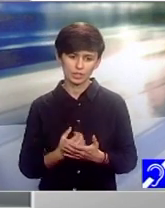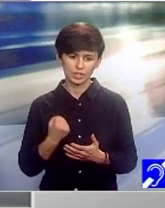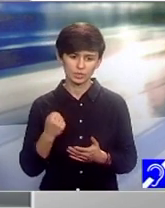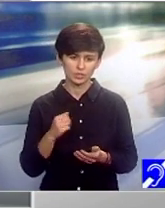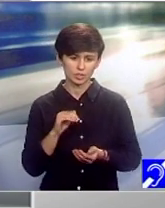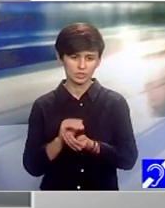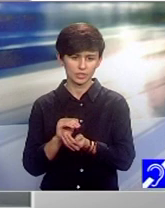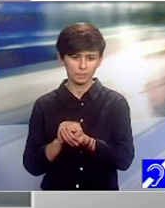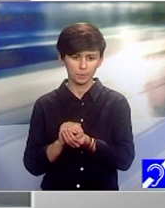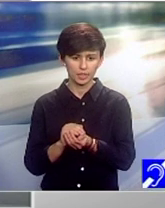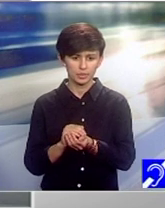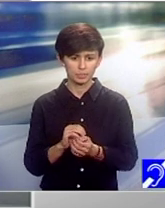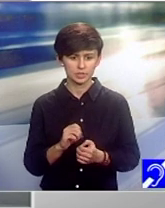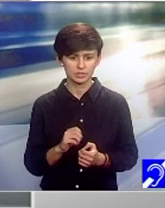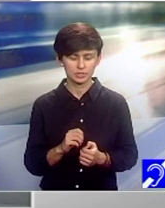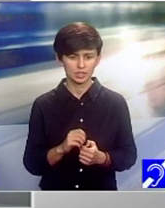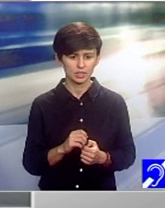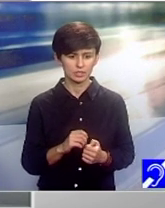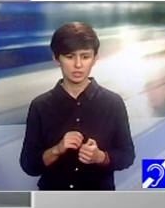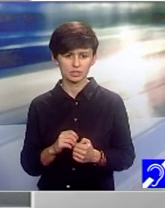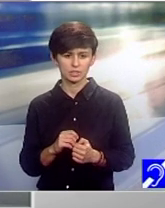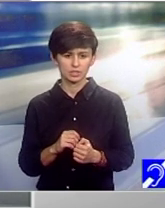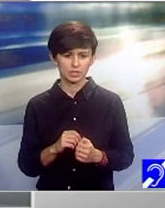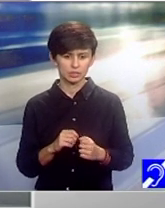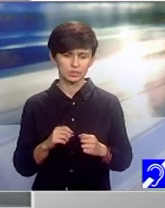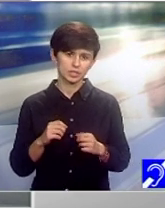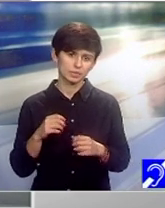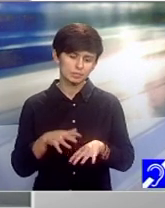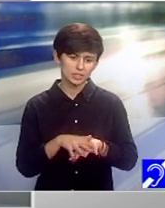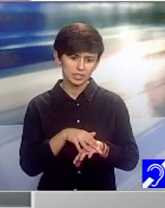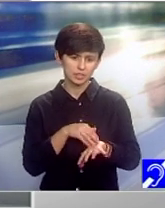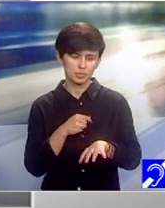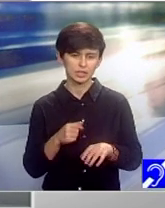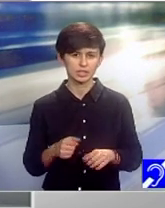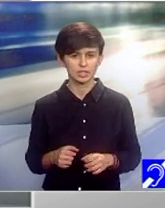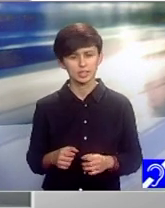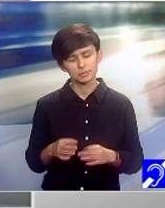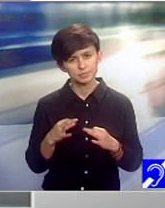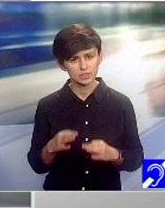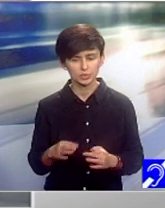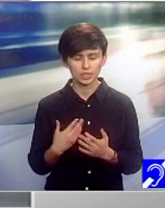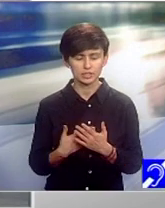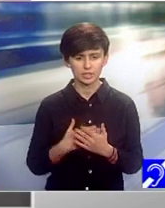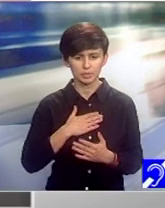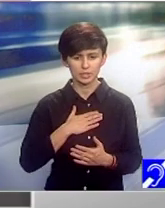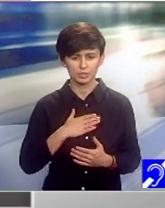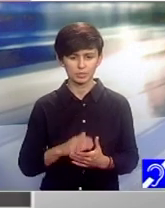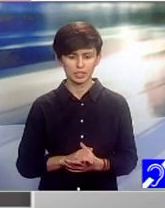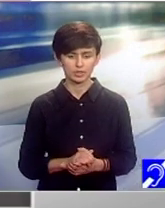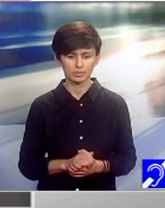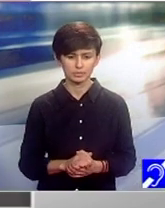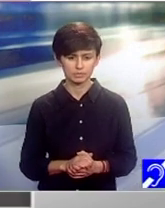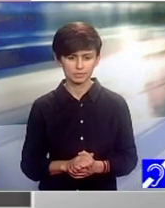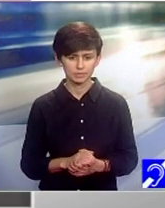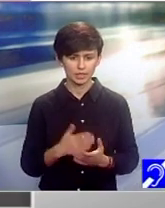păstrez, ca zic așa, un anumit sentiment de siguranță pentru mine însă. Plan pe termen scurt,